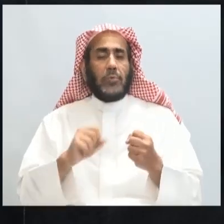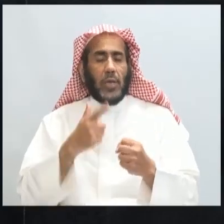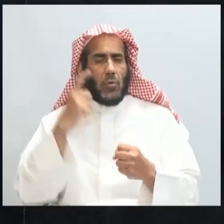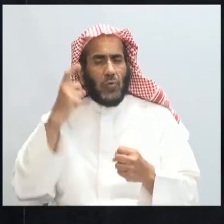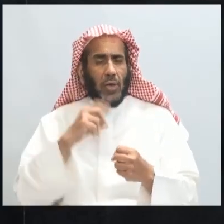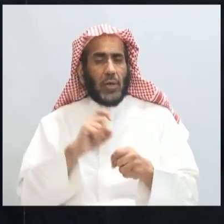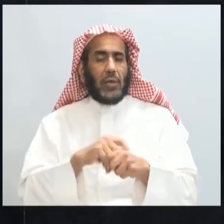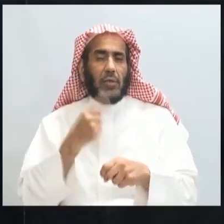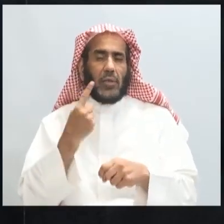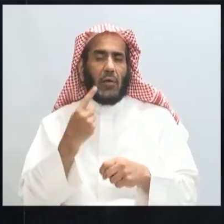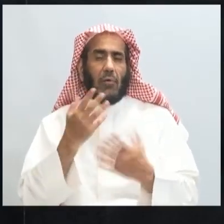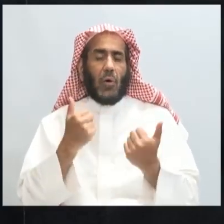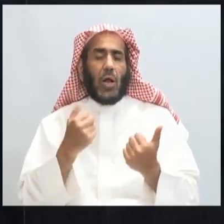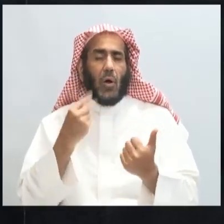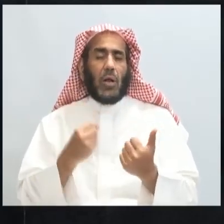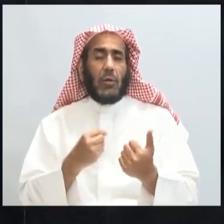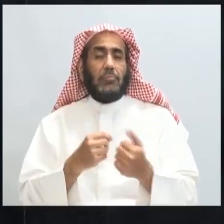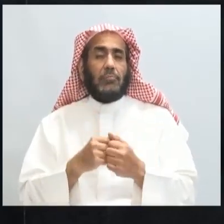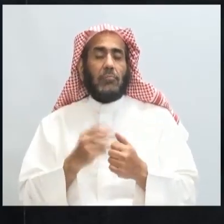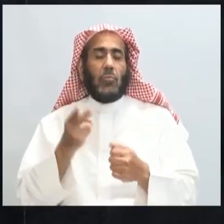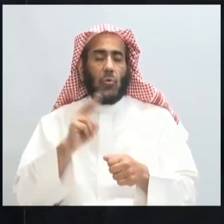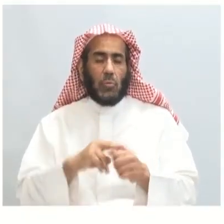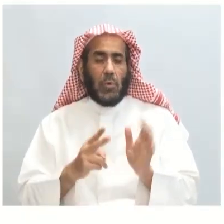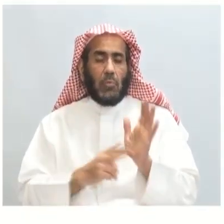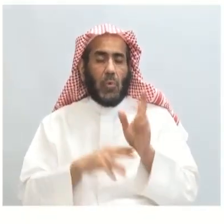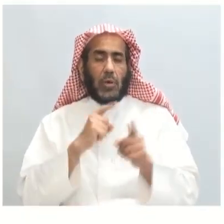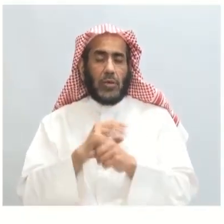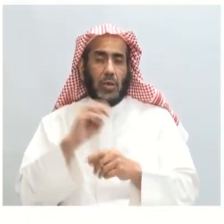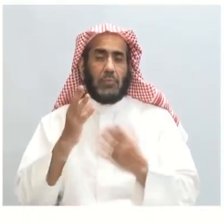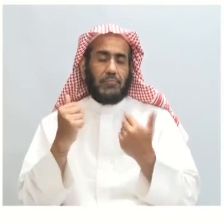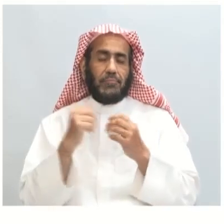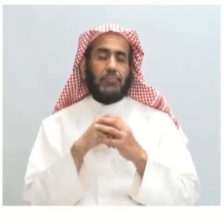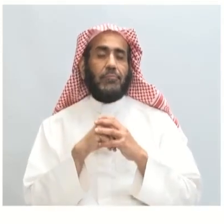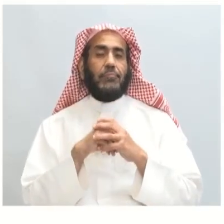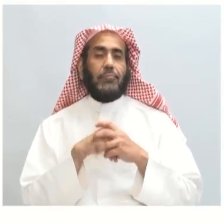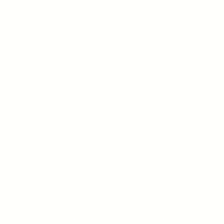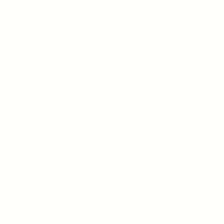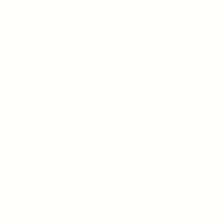نفكر خلال دقيقه واحده او اقل من دقيقه ثم ساستعرض معكم الاجابه